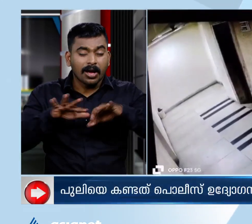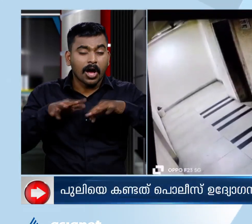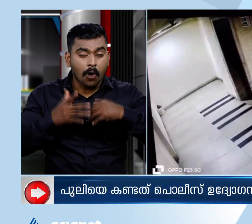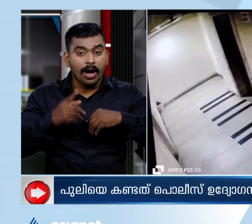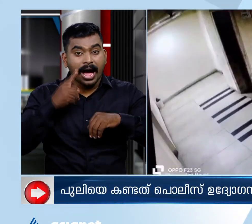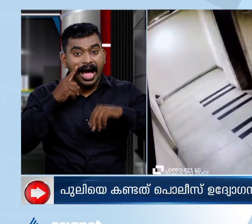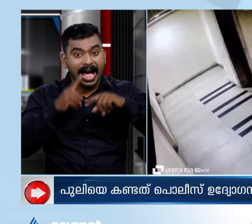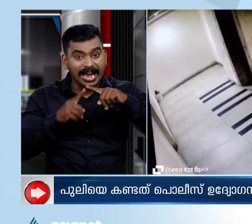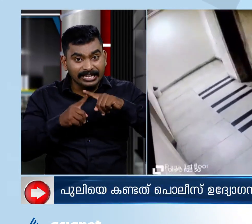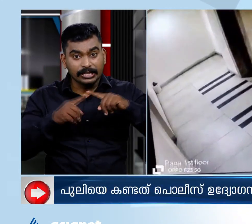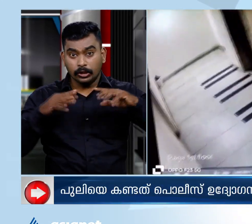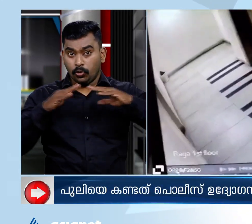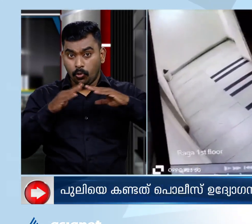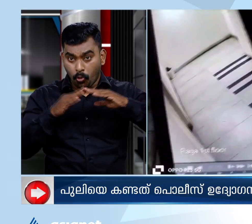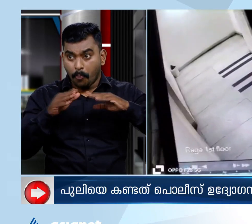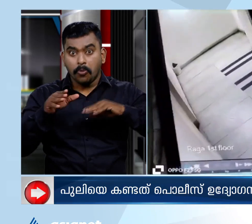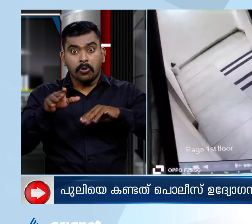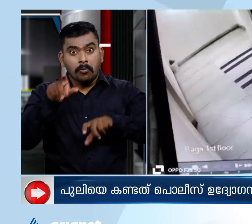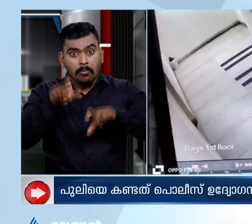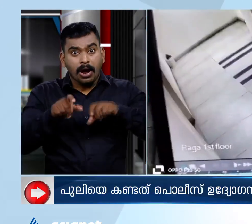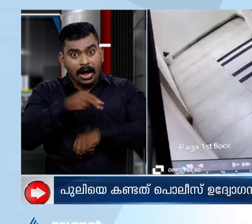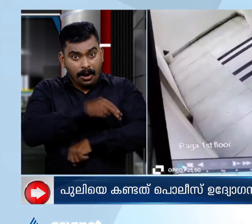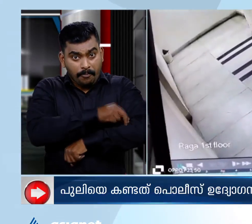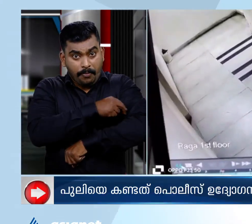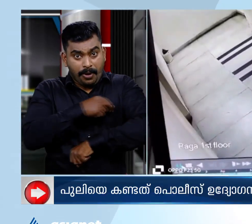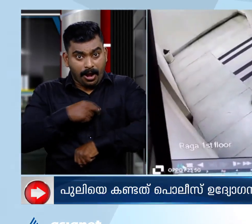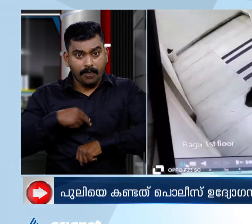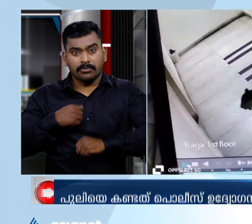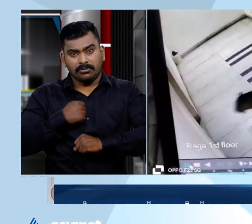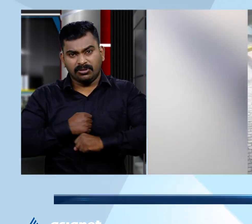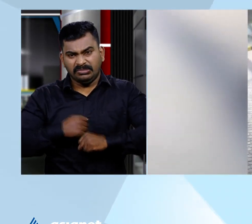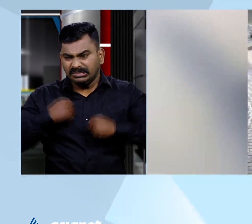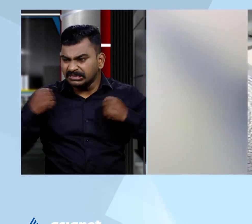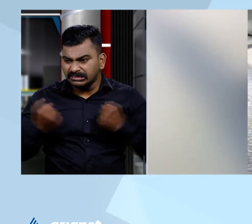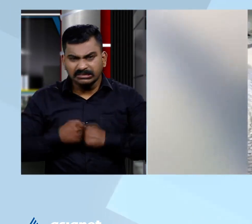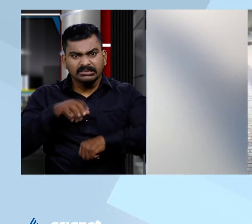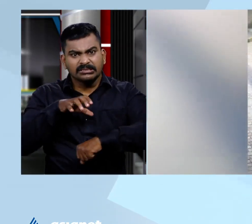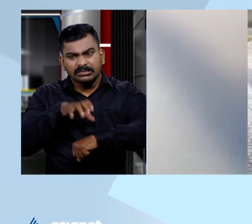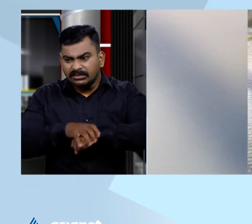മേഖലയിലാണ് പുലിയെ കണ്ടത് എന്നതിനാൽ എത്രയും പെട്ടെന്ന് പുലിയെ പിടികൂടി തിരികെ വനത്തിലേക്ക്